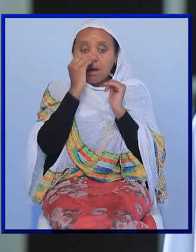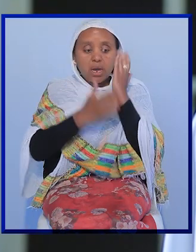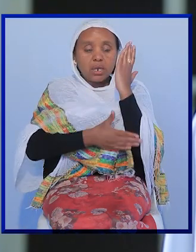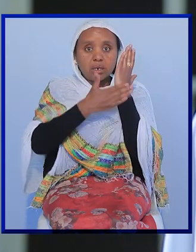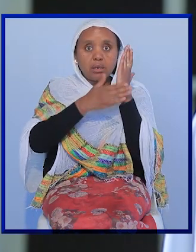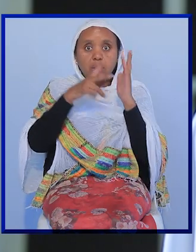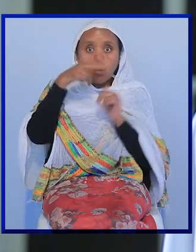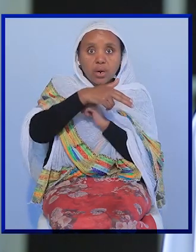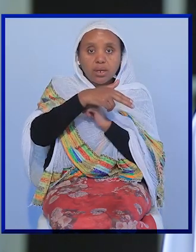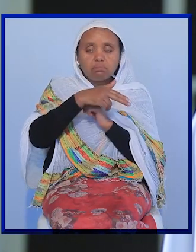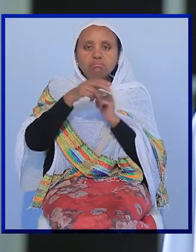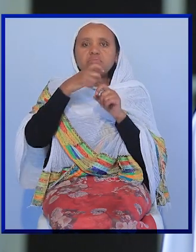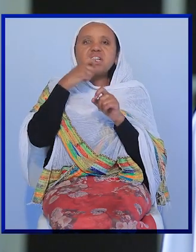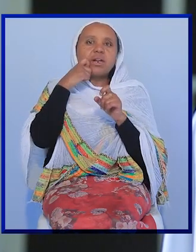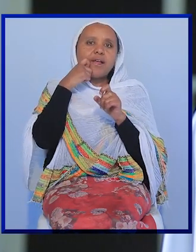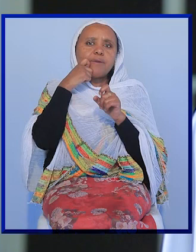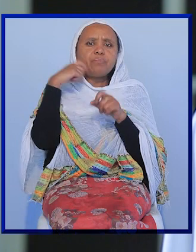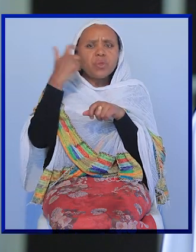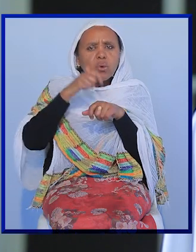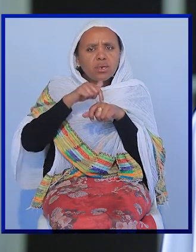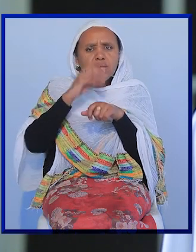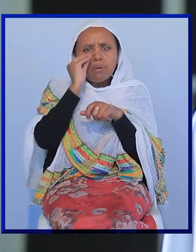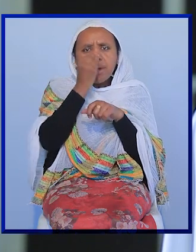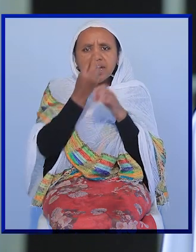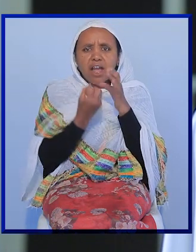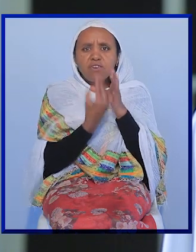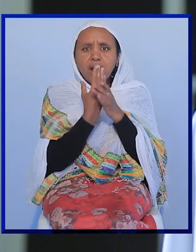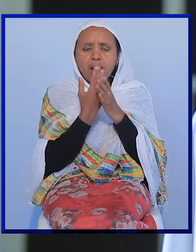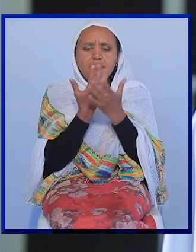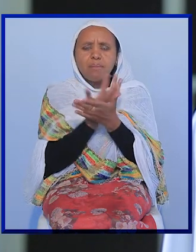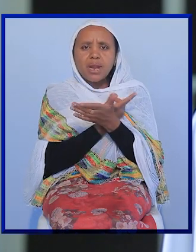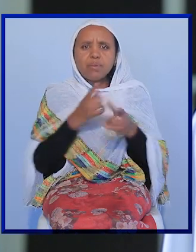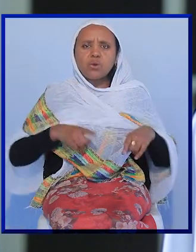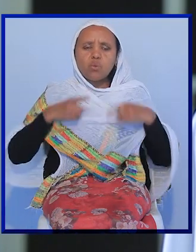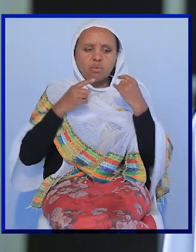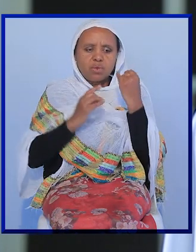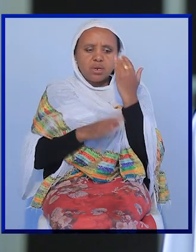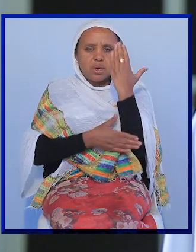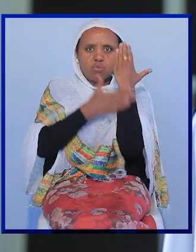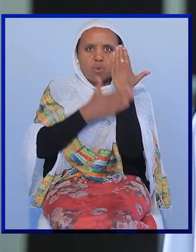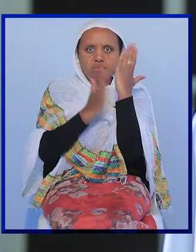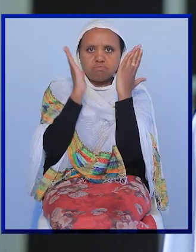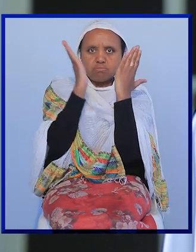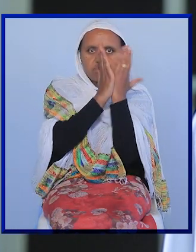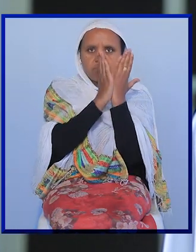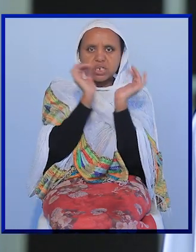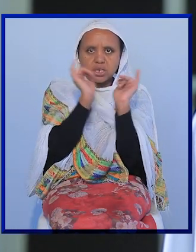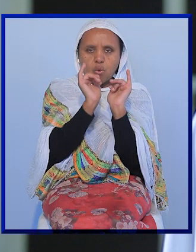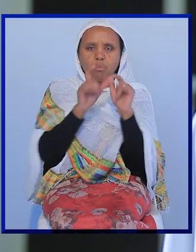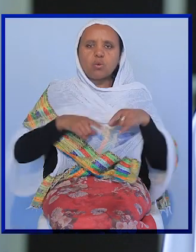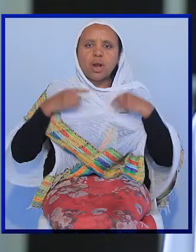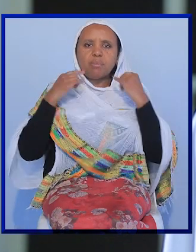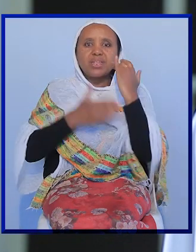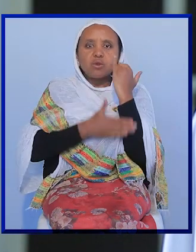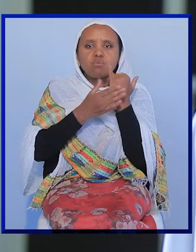ይደርቃል። የተቆረጠ ቅርንጫፍ ይሆናል። ሁልጊዜ አበባ እንዲያፈራ ልምላሜው እንዲኖር ከግንዱ ጋር ተጣብቆ መኖር አለበት። በግንዱ